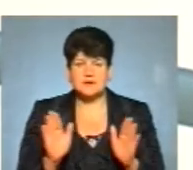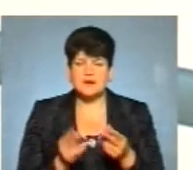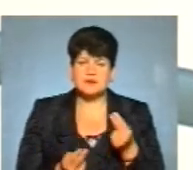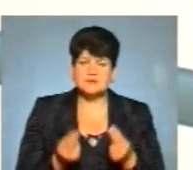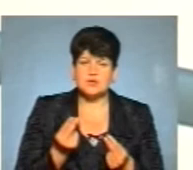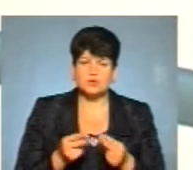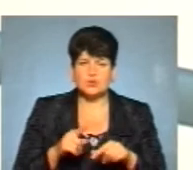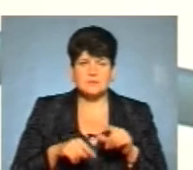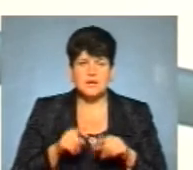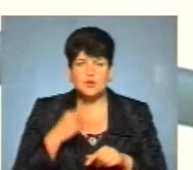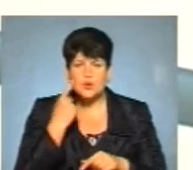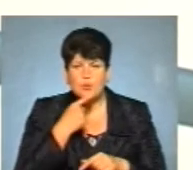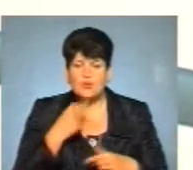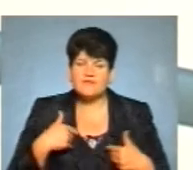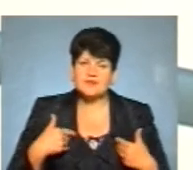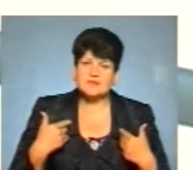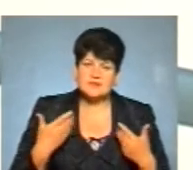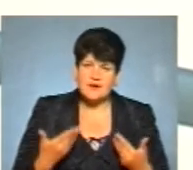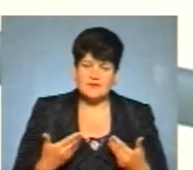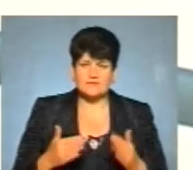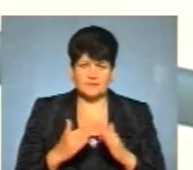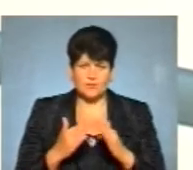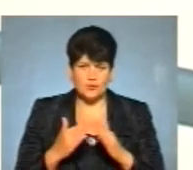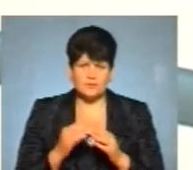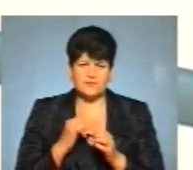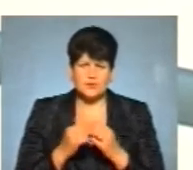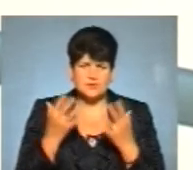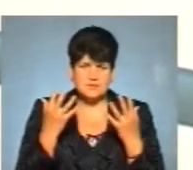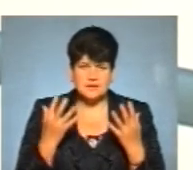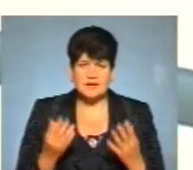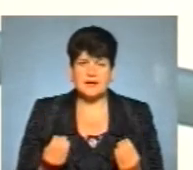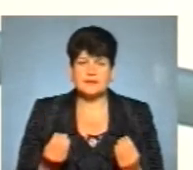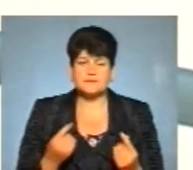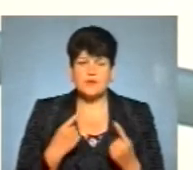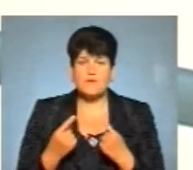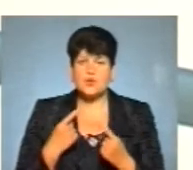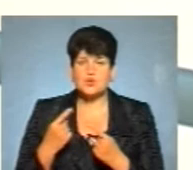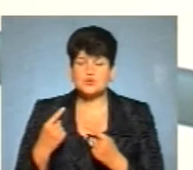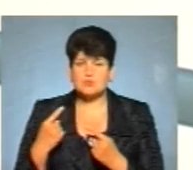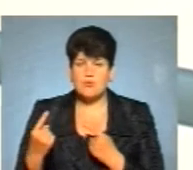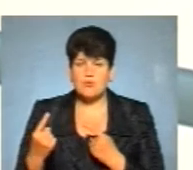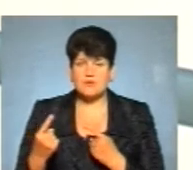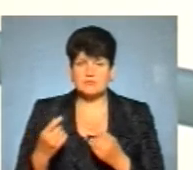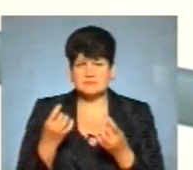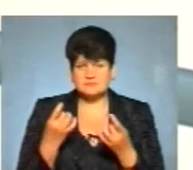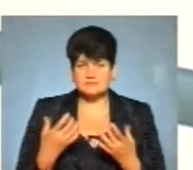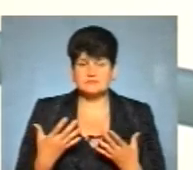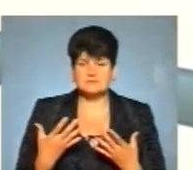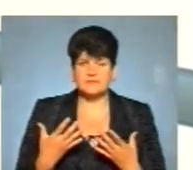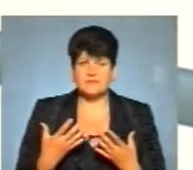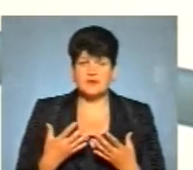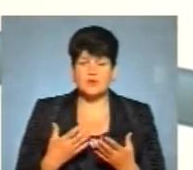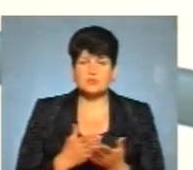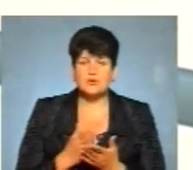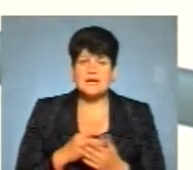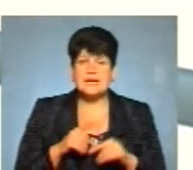рідною мовою, коли ми вітаємося, коли ми в побуті щоденно, у щоденних розмовах, невимушених таких, так, все-таки